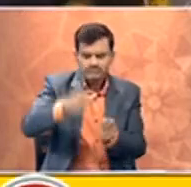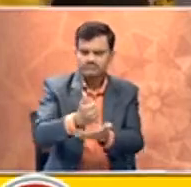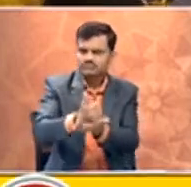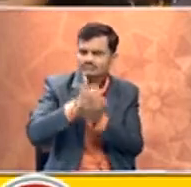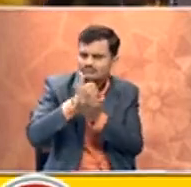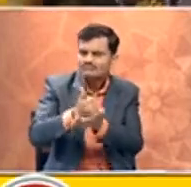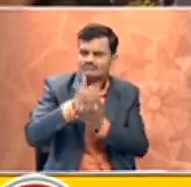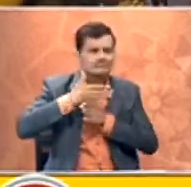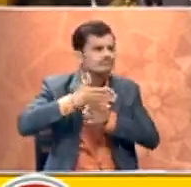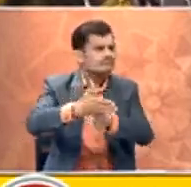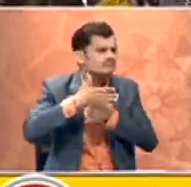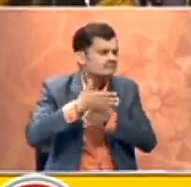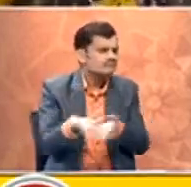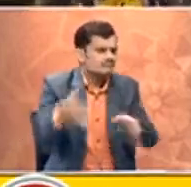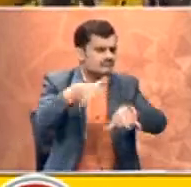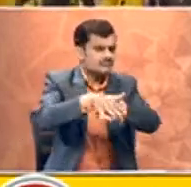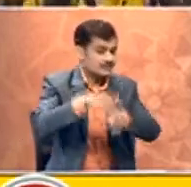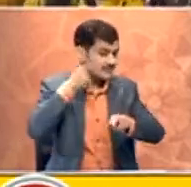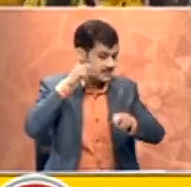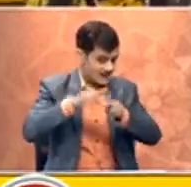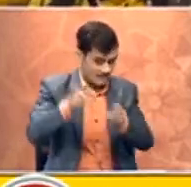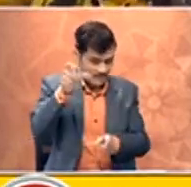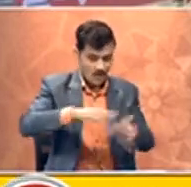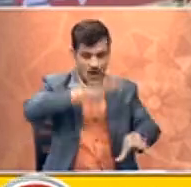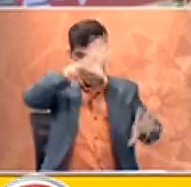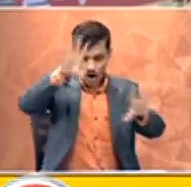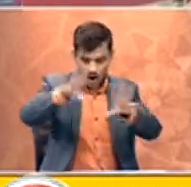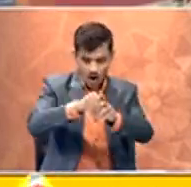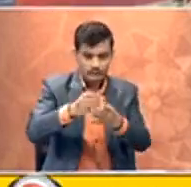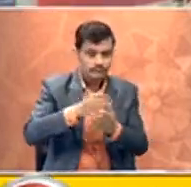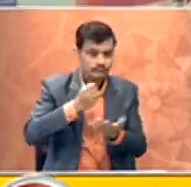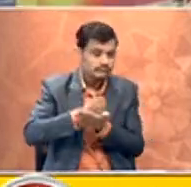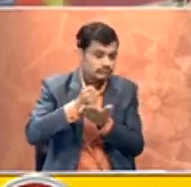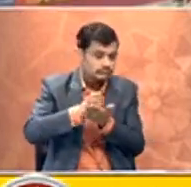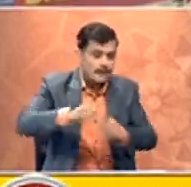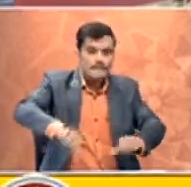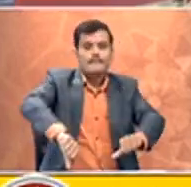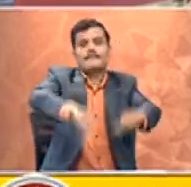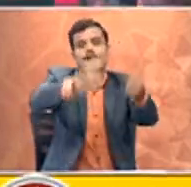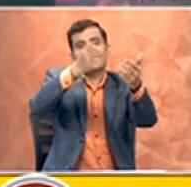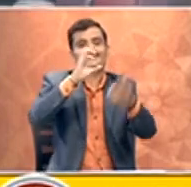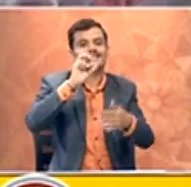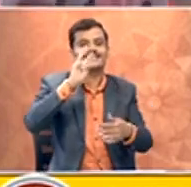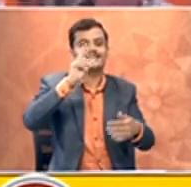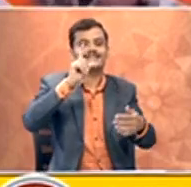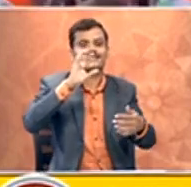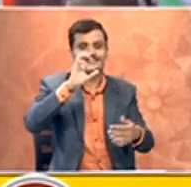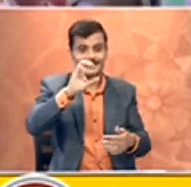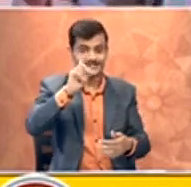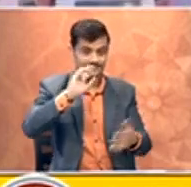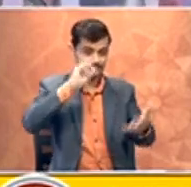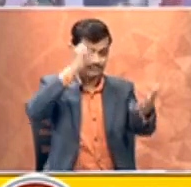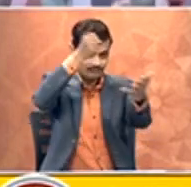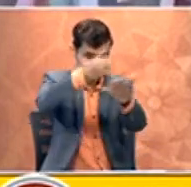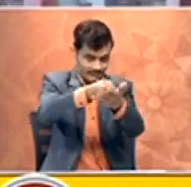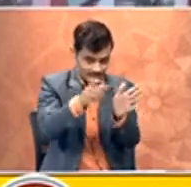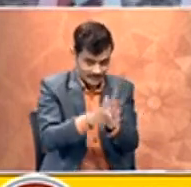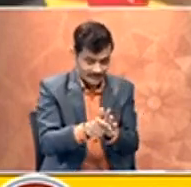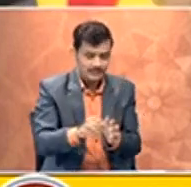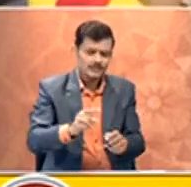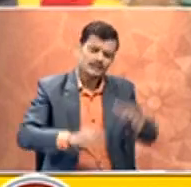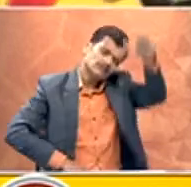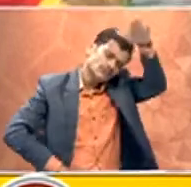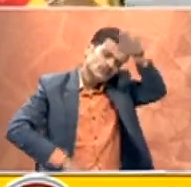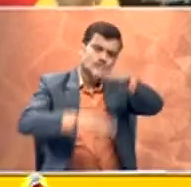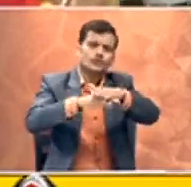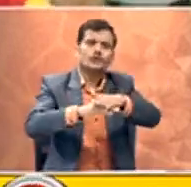है। जब सबका प्रयास लगा तो सफलता भी मिली। यही चंद्रयान-3 की सबसे